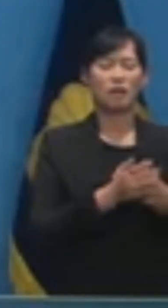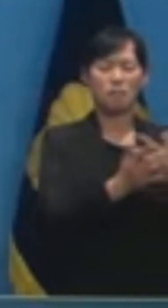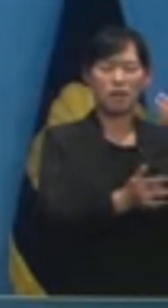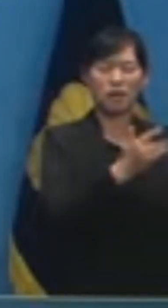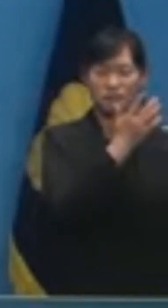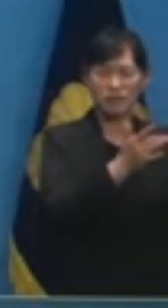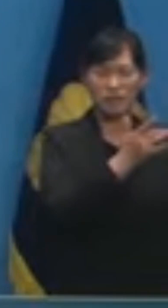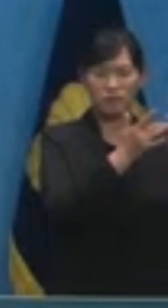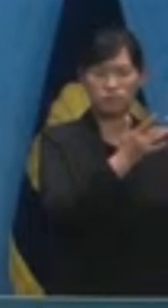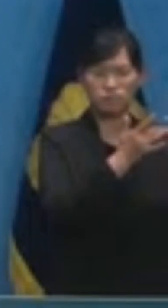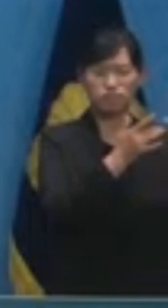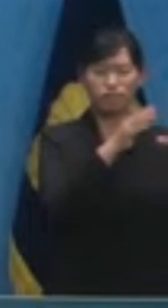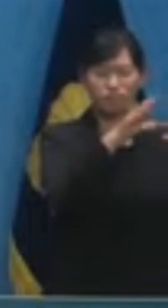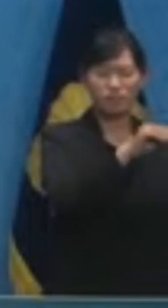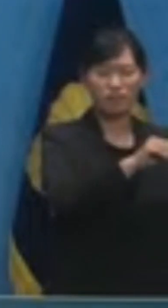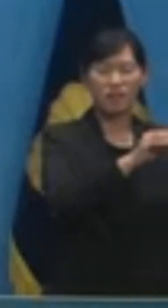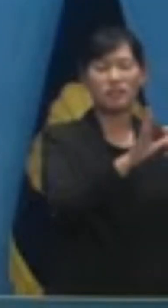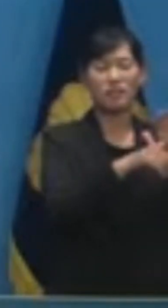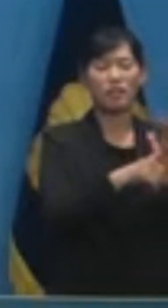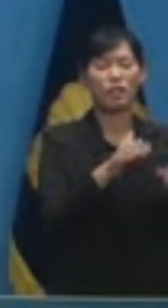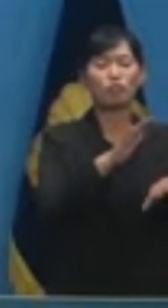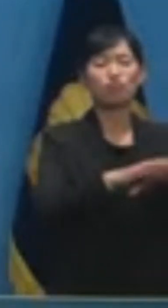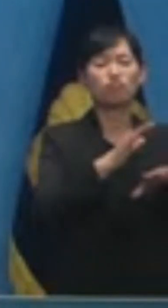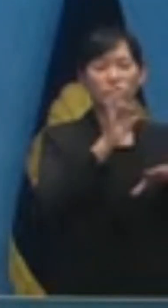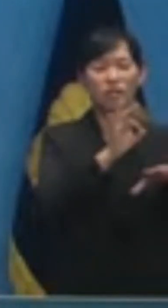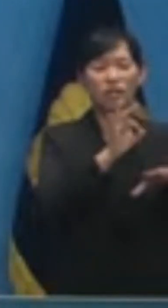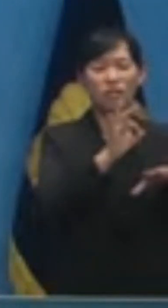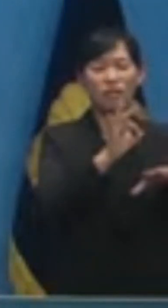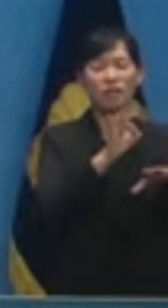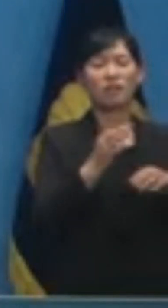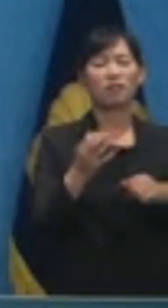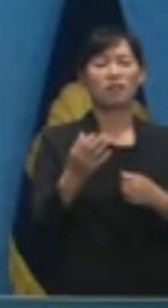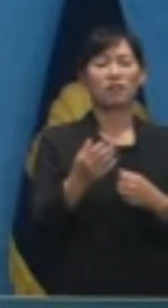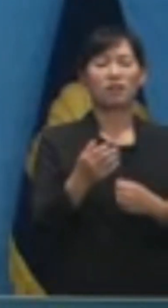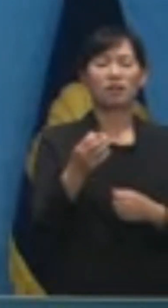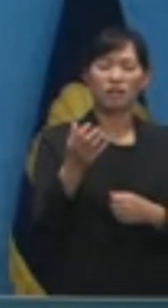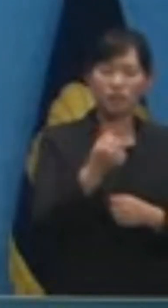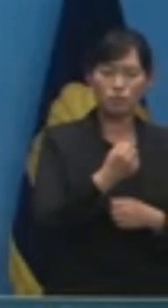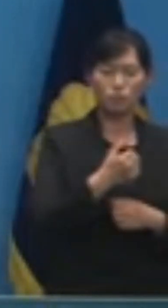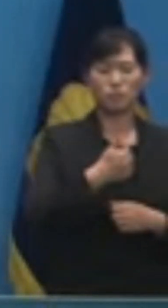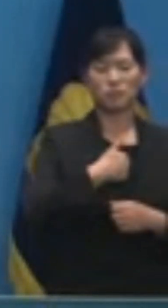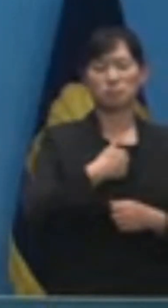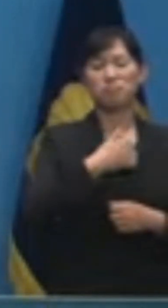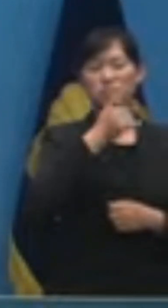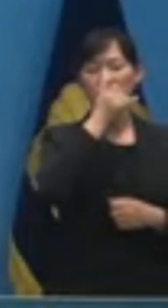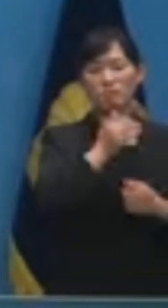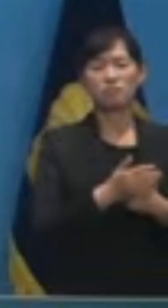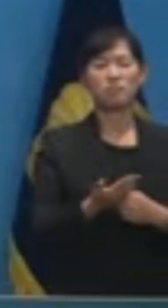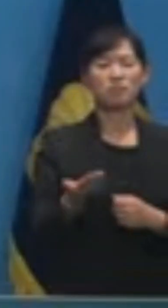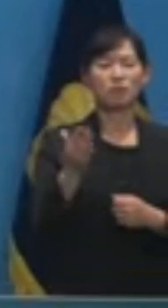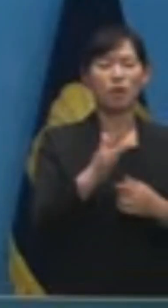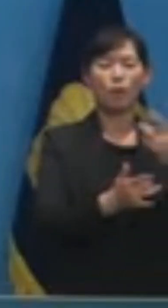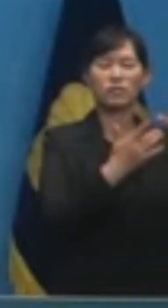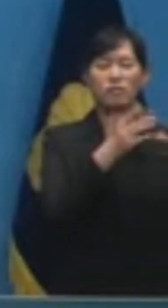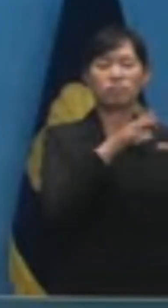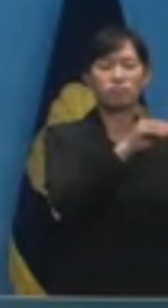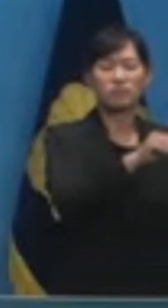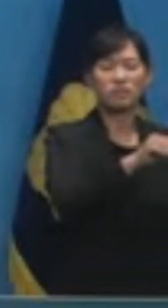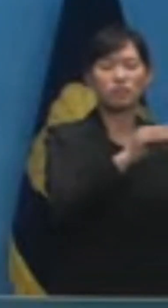화재지나 수당을 통해서 그 프라이드가 자부심을 가지고 있습니다. 화재지나